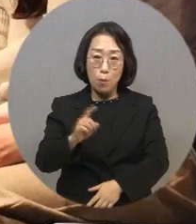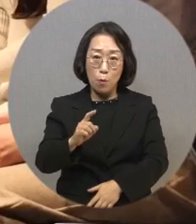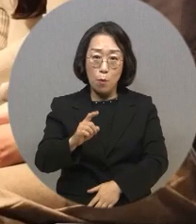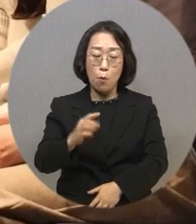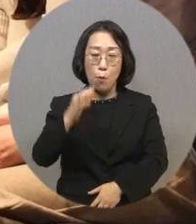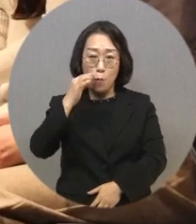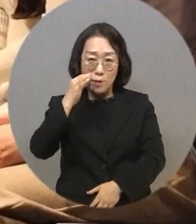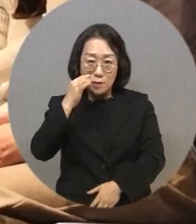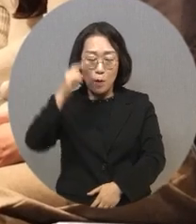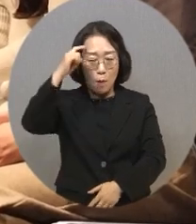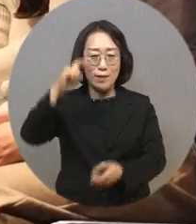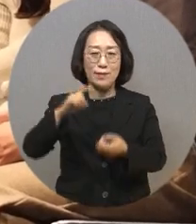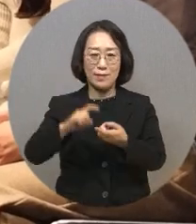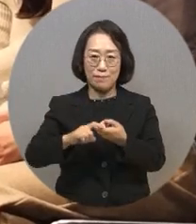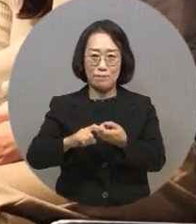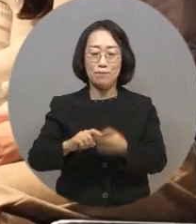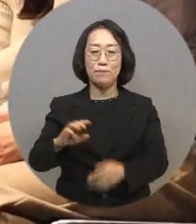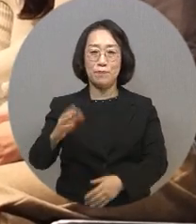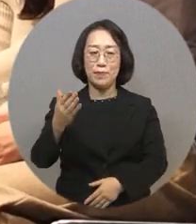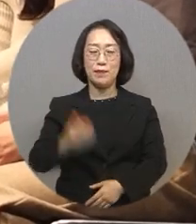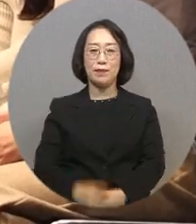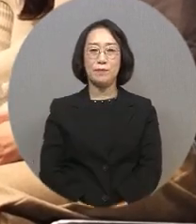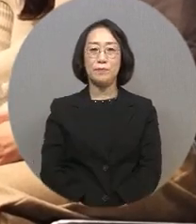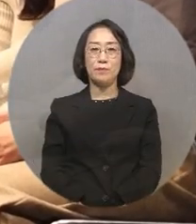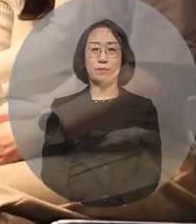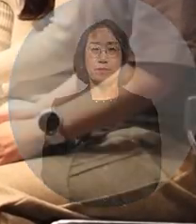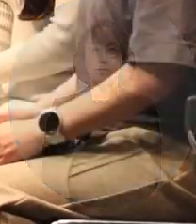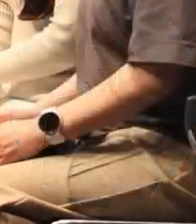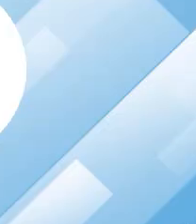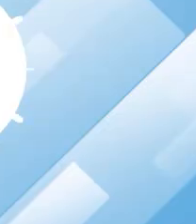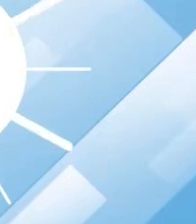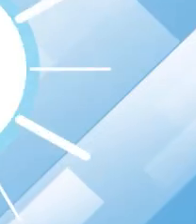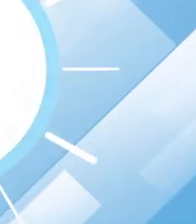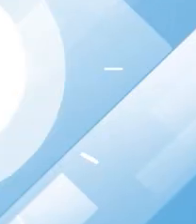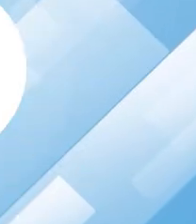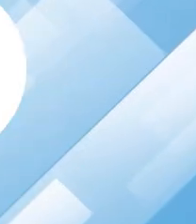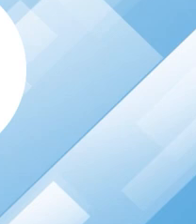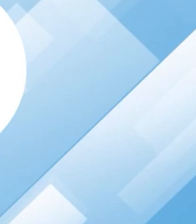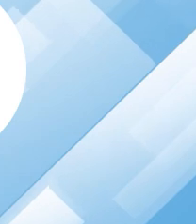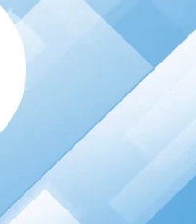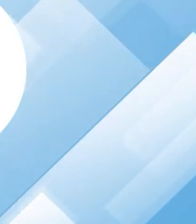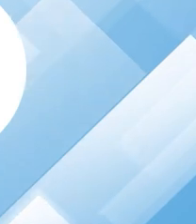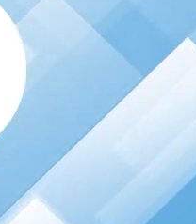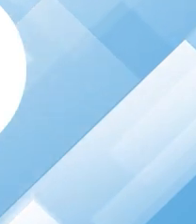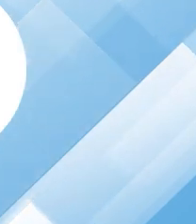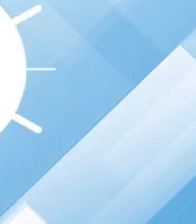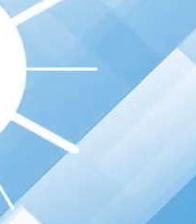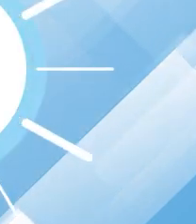주목됩니다. 복지TV 호남방송 김은정입니다.